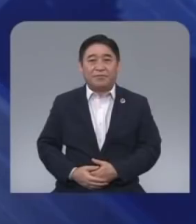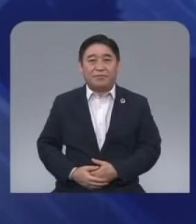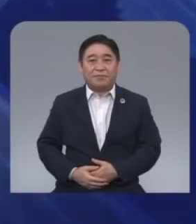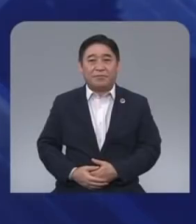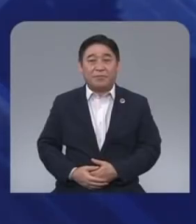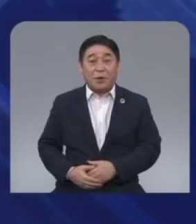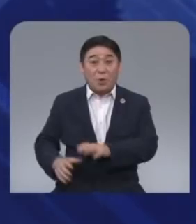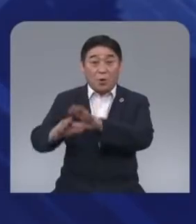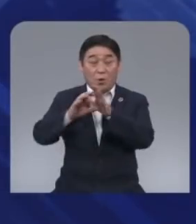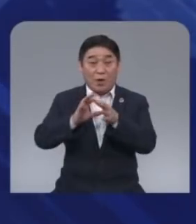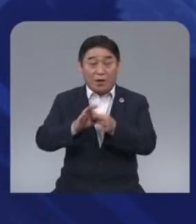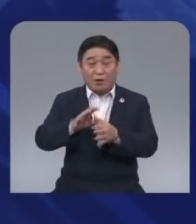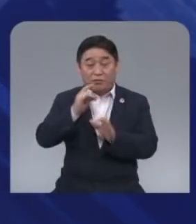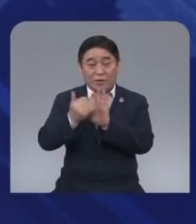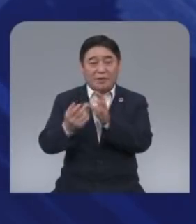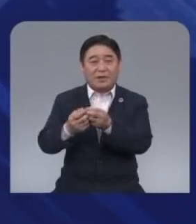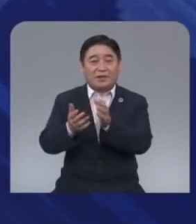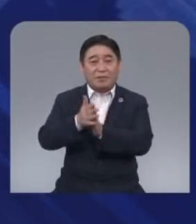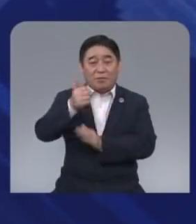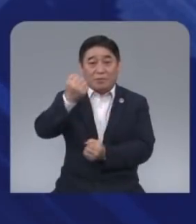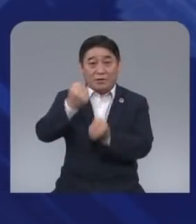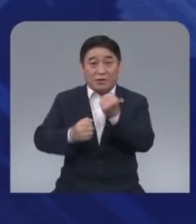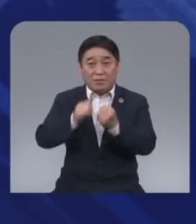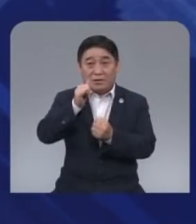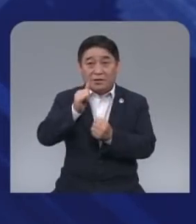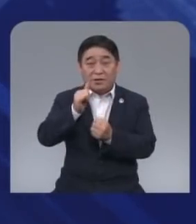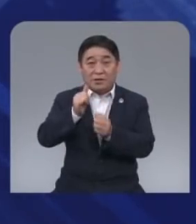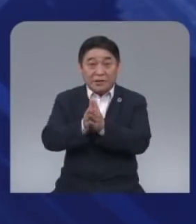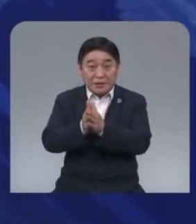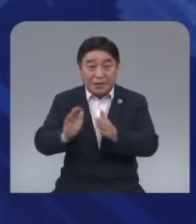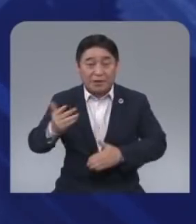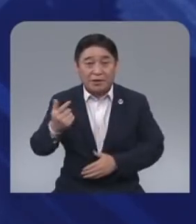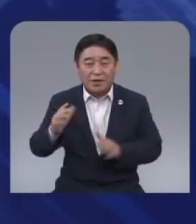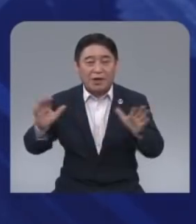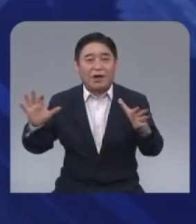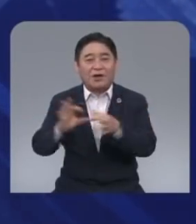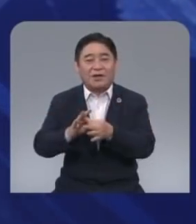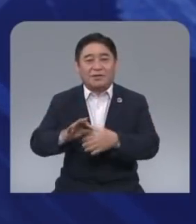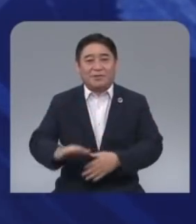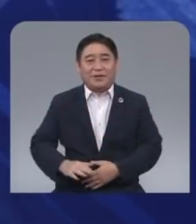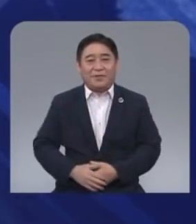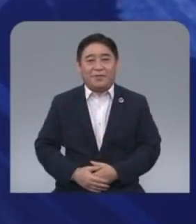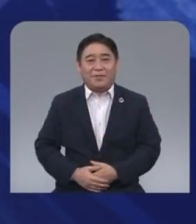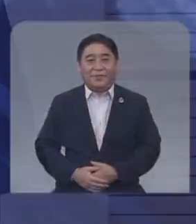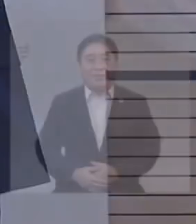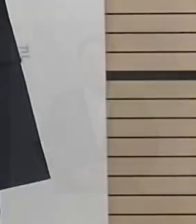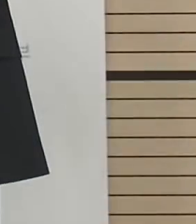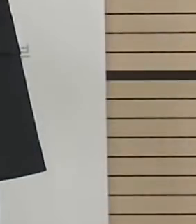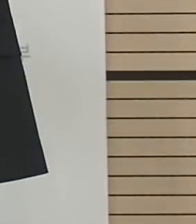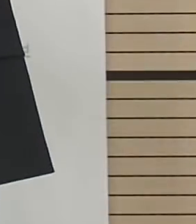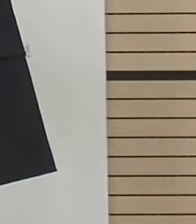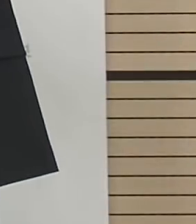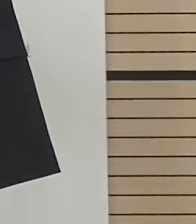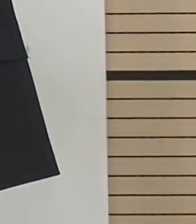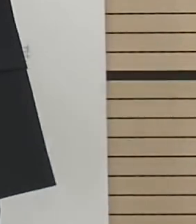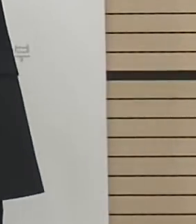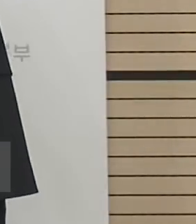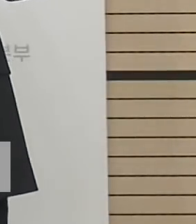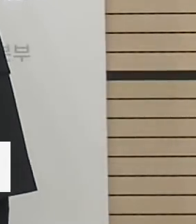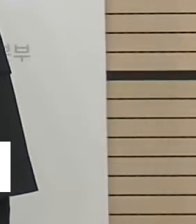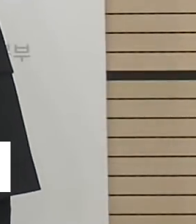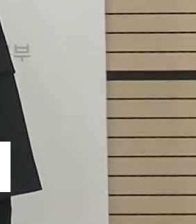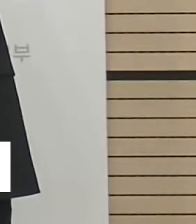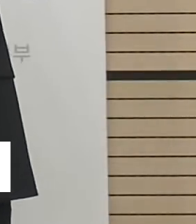자, 곧 코로나19 관련 중앙방역대책본부 브리핑이 시작이 됐네요. 현장 연결해 보겠습니다. 사람 간의 접촉이